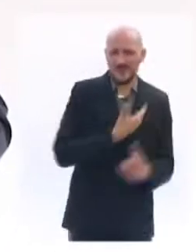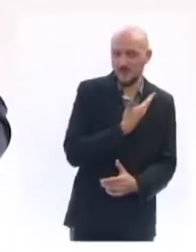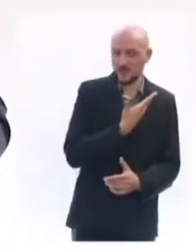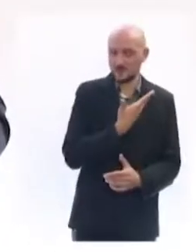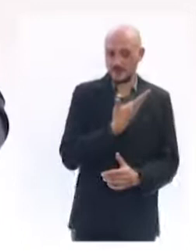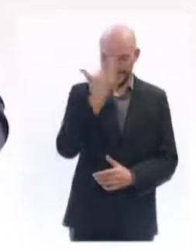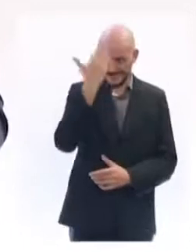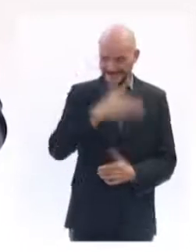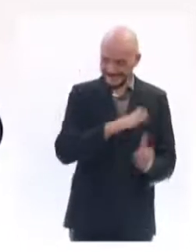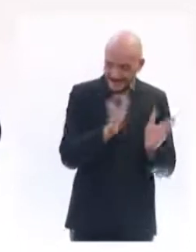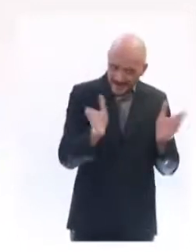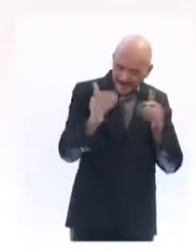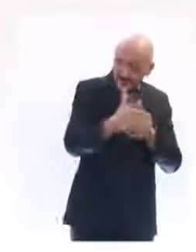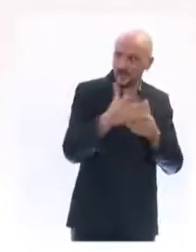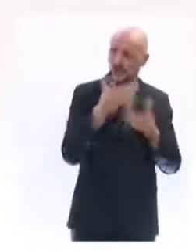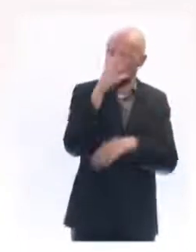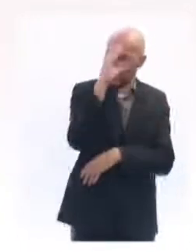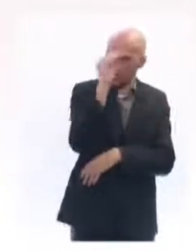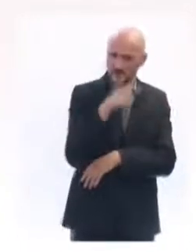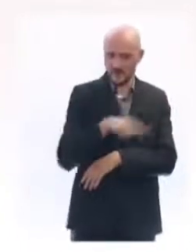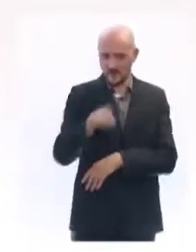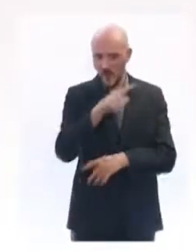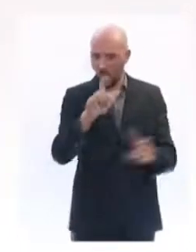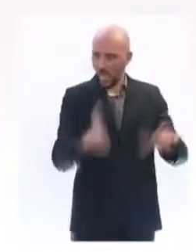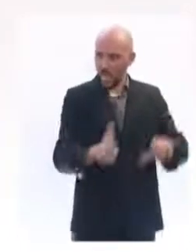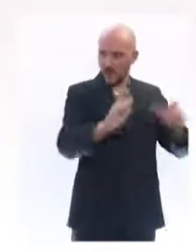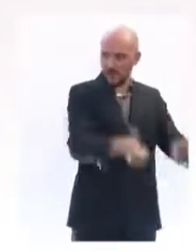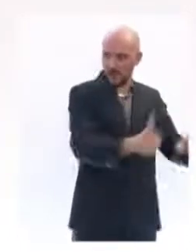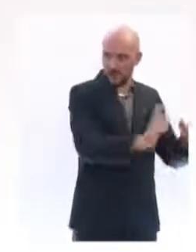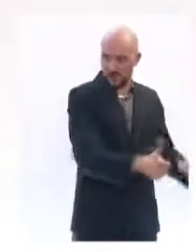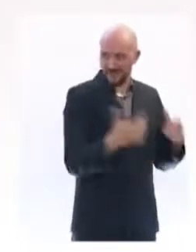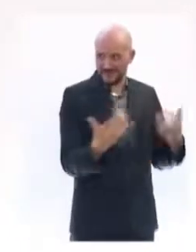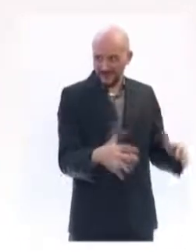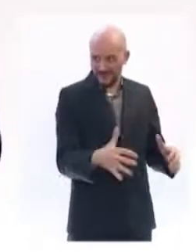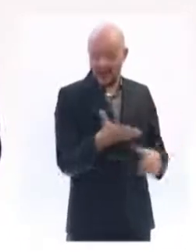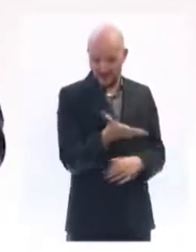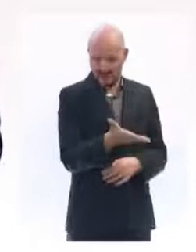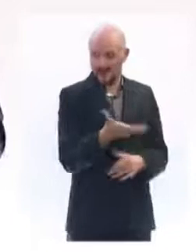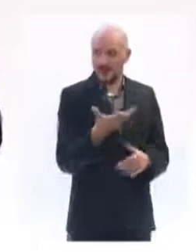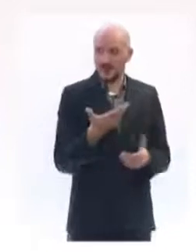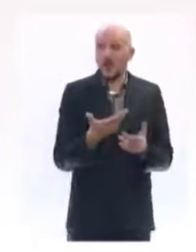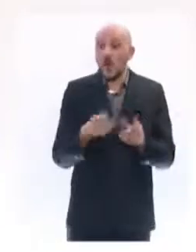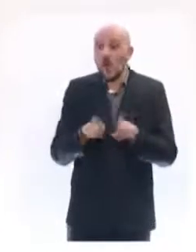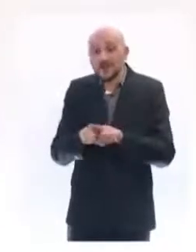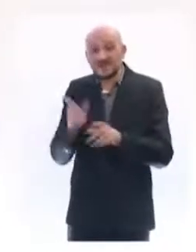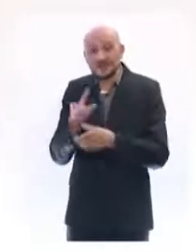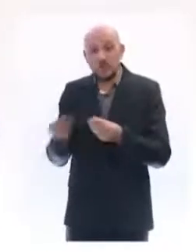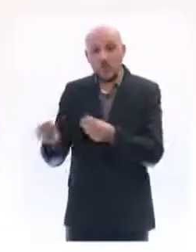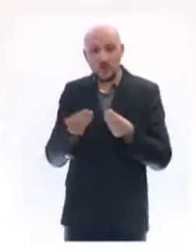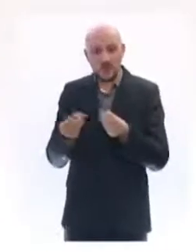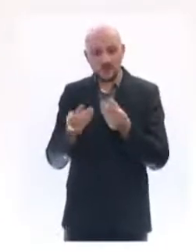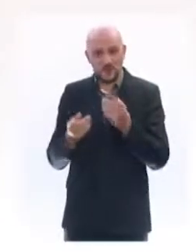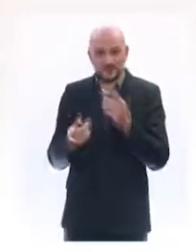qui souffre déjà de cette crise je pense aussi à des populations particulières les jeunes